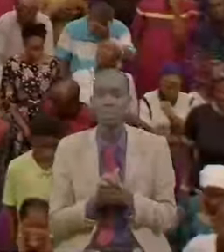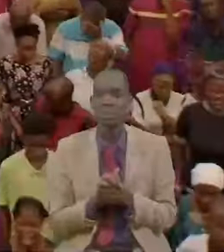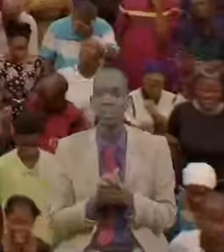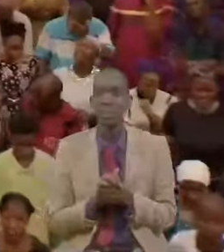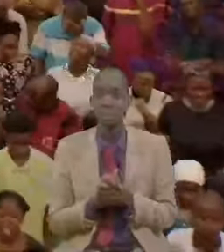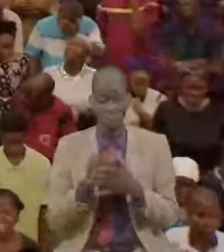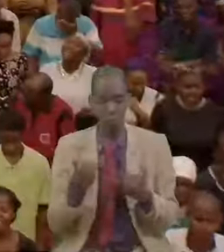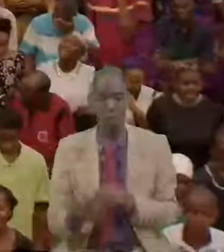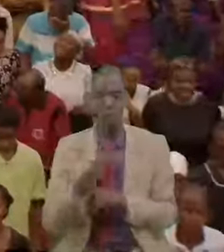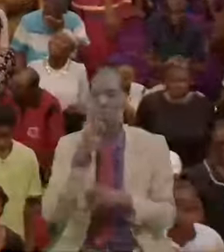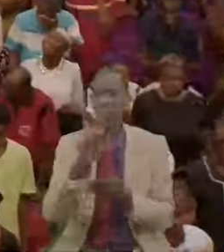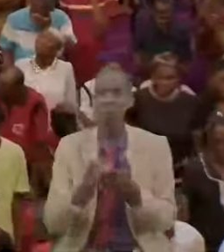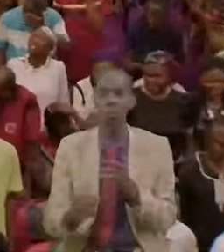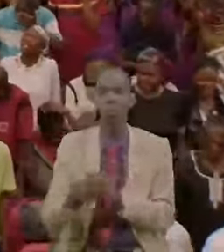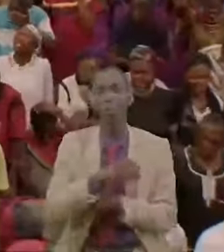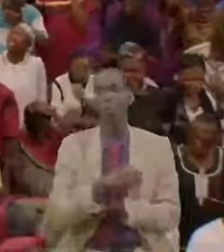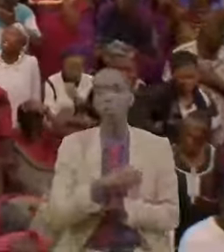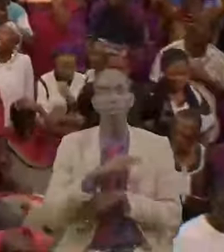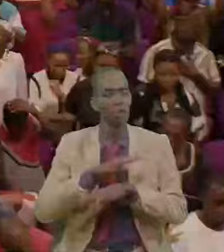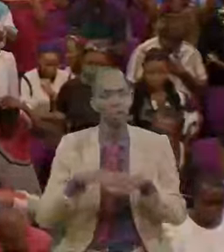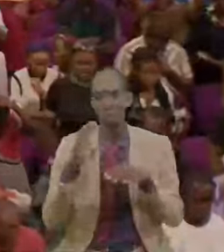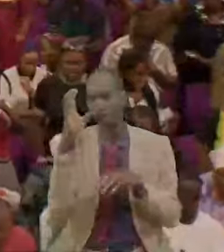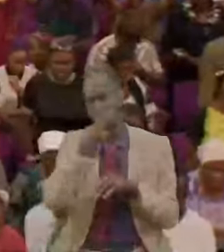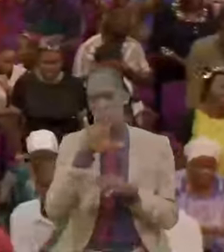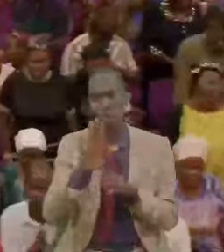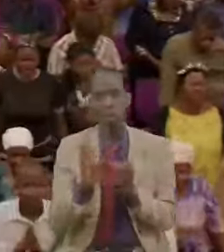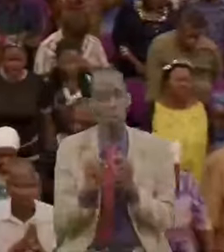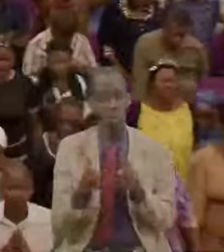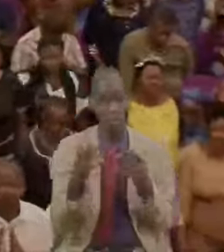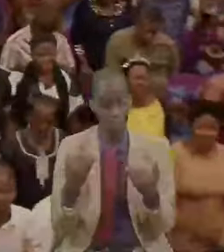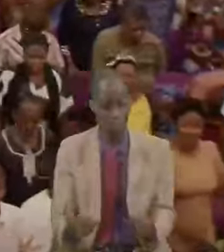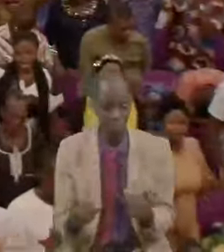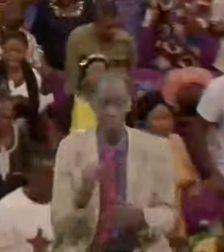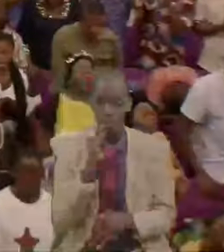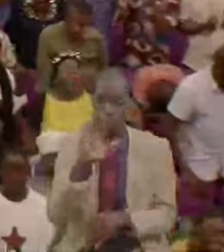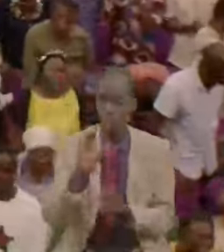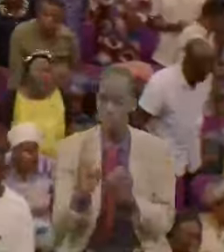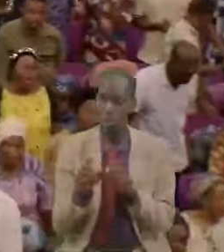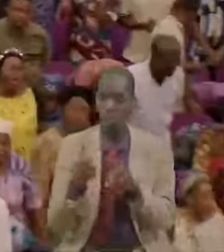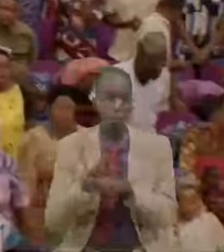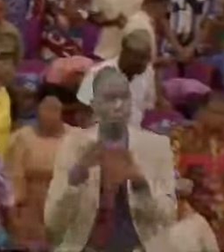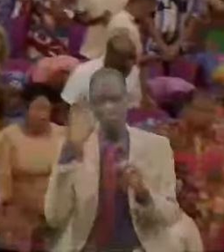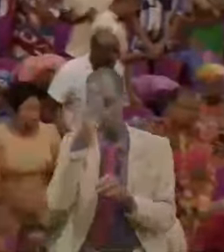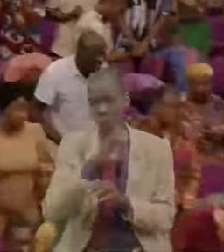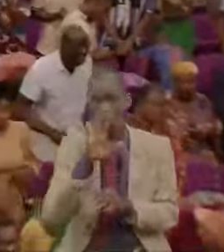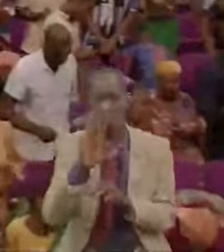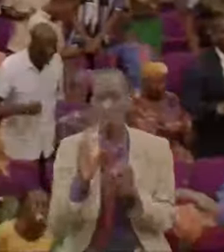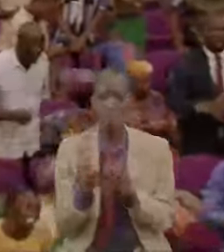C'est votre jour. Faut pas rater cette occasion. Voici votre jour. Faut pas rater cette